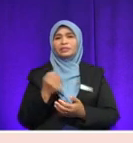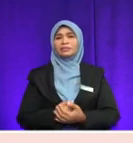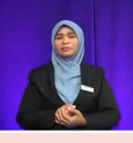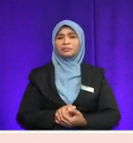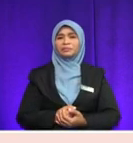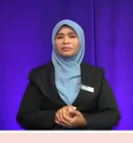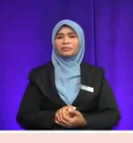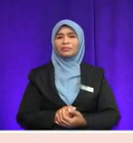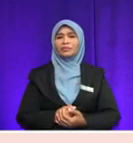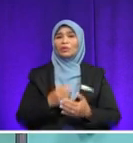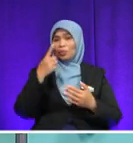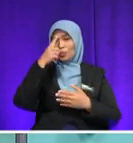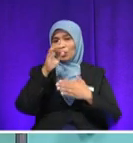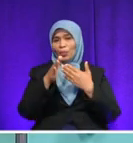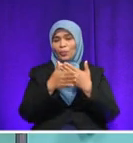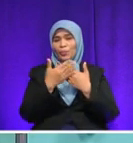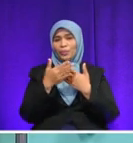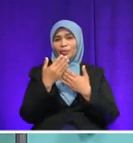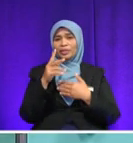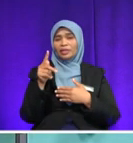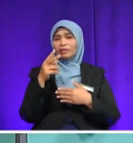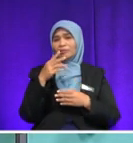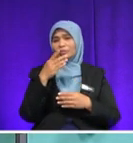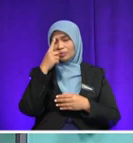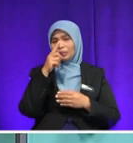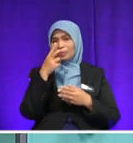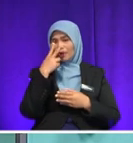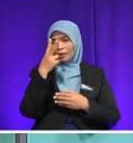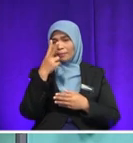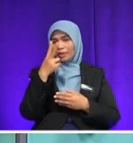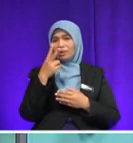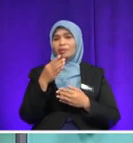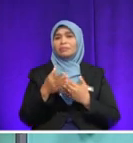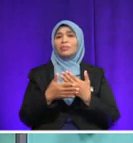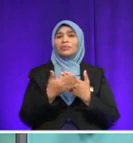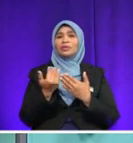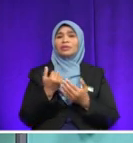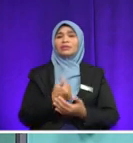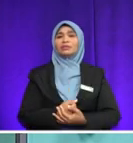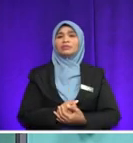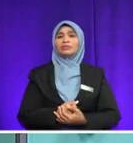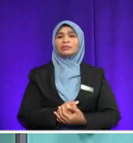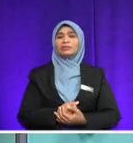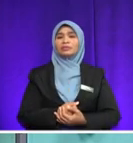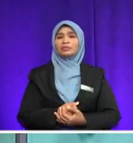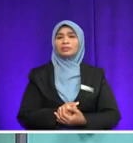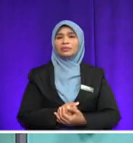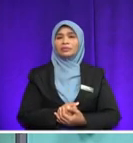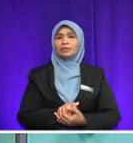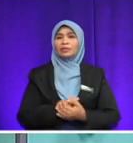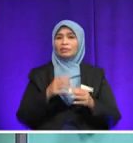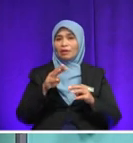untuk memudahkan nak bagi nampak mudah lagi dan juga oke serta